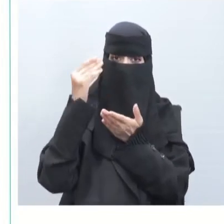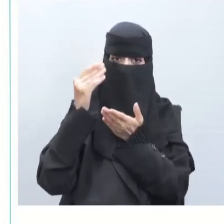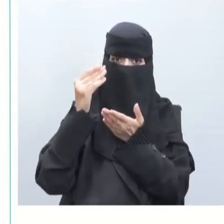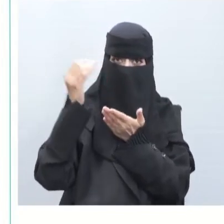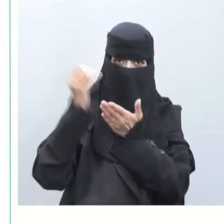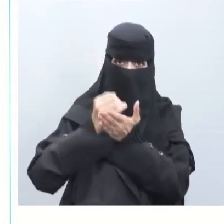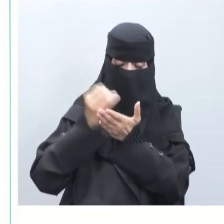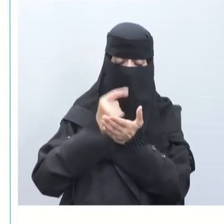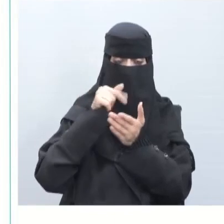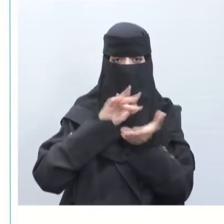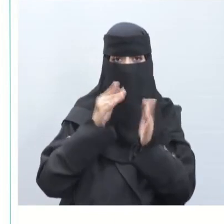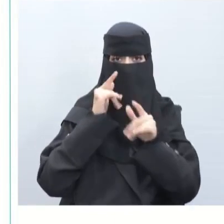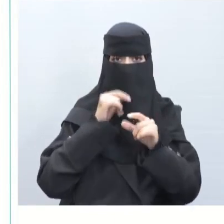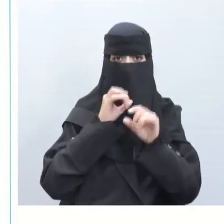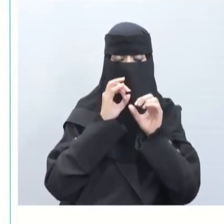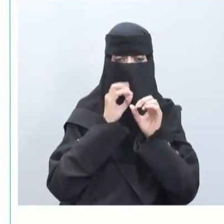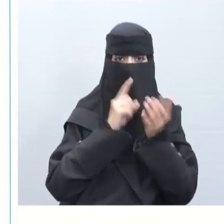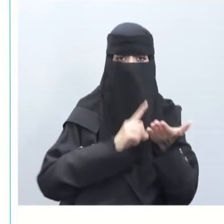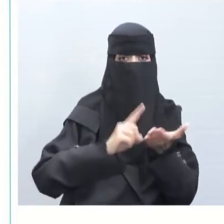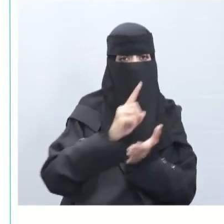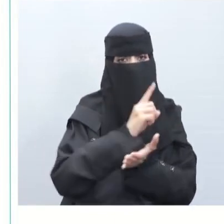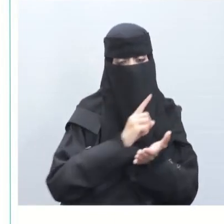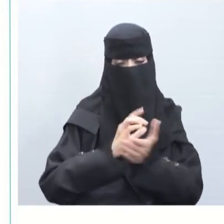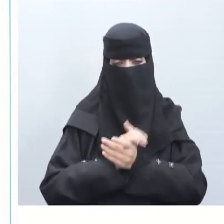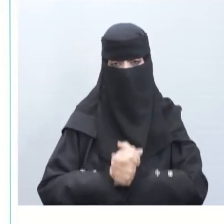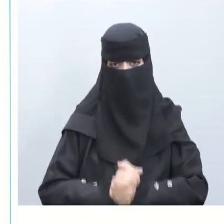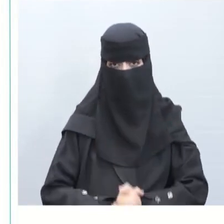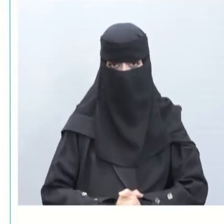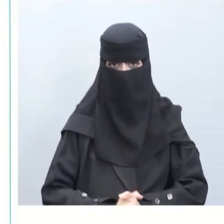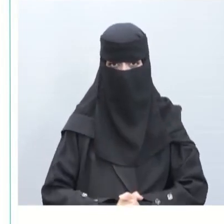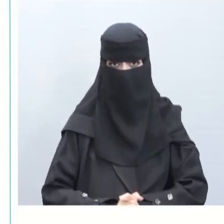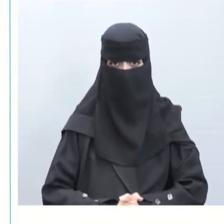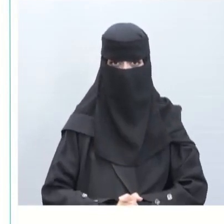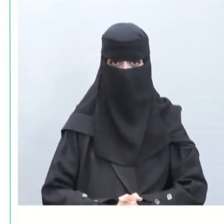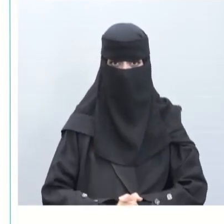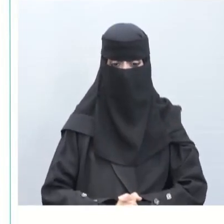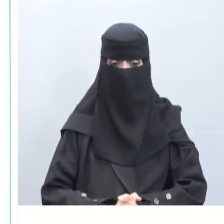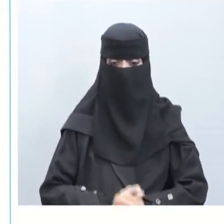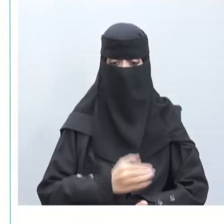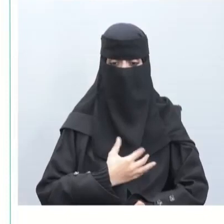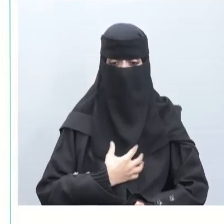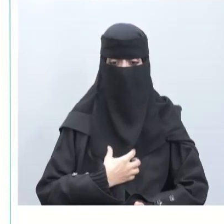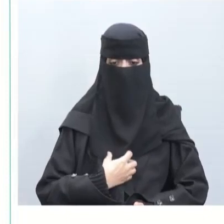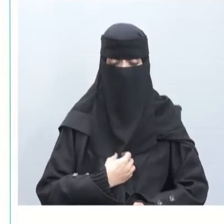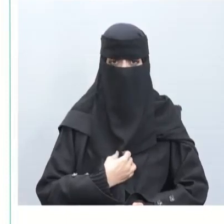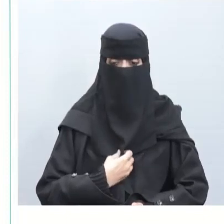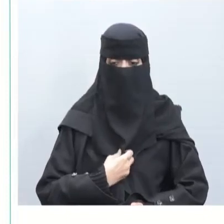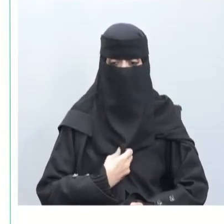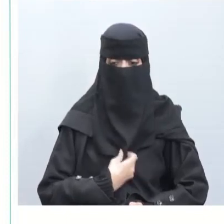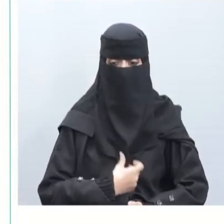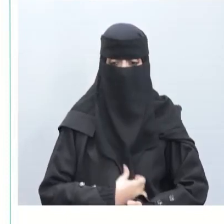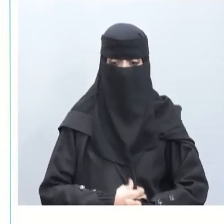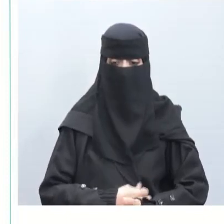للاقتصاد سواء للمنظمه او حتى الاقتصاد ككل وكذلك للبيئه النقطه الرابعه